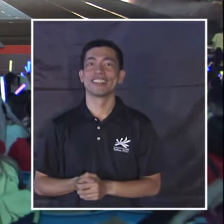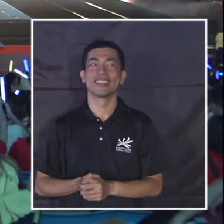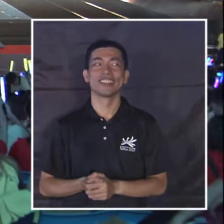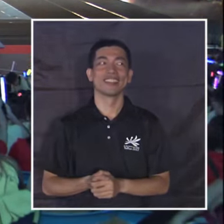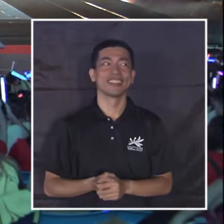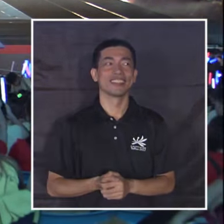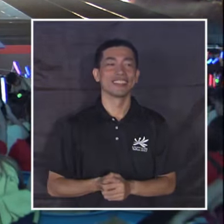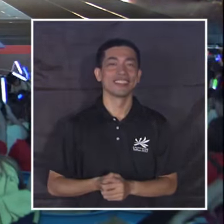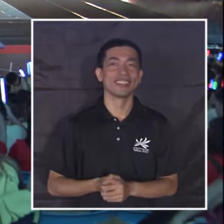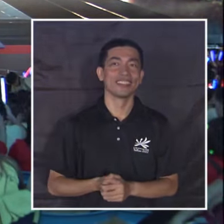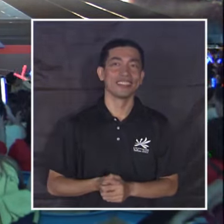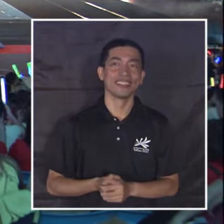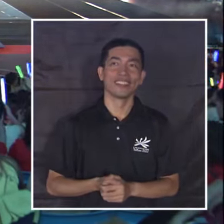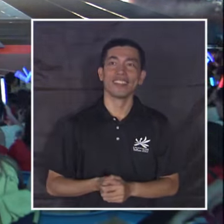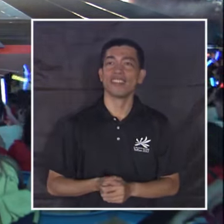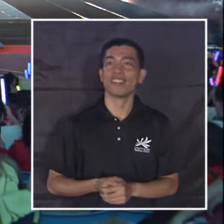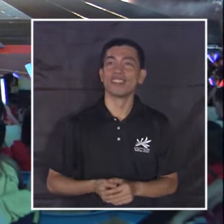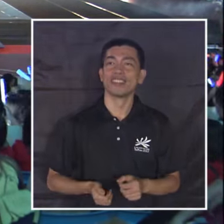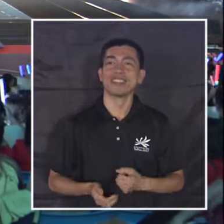哦。